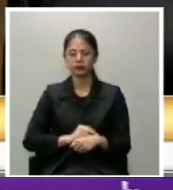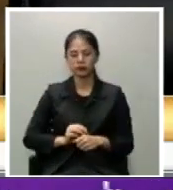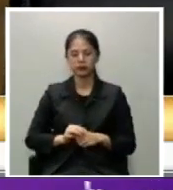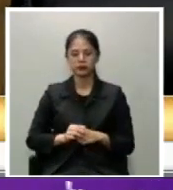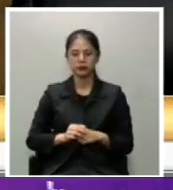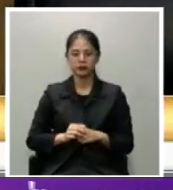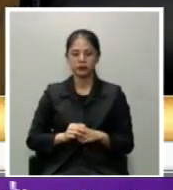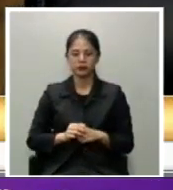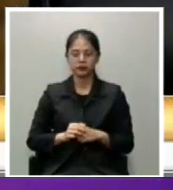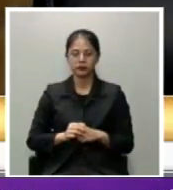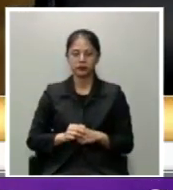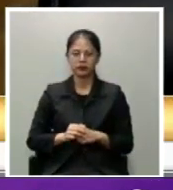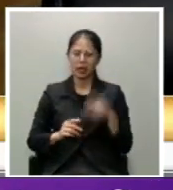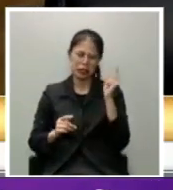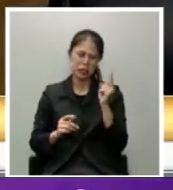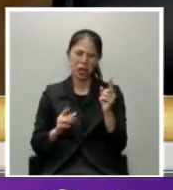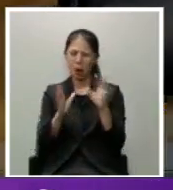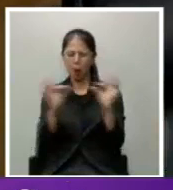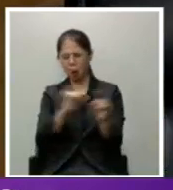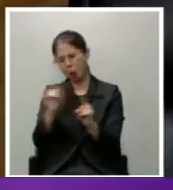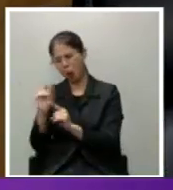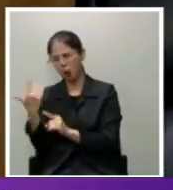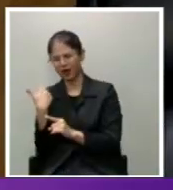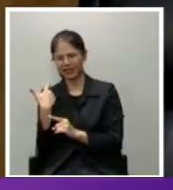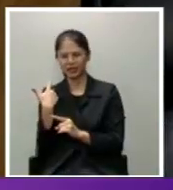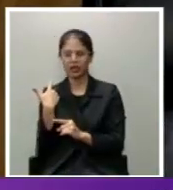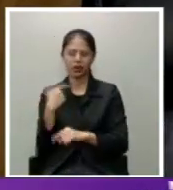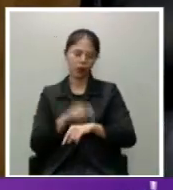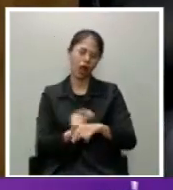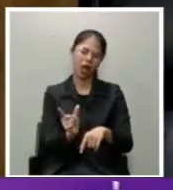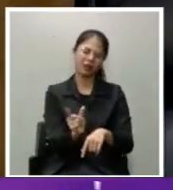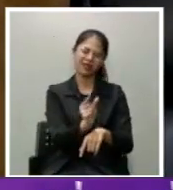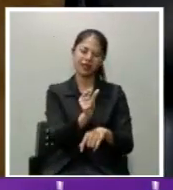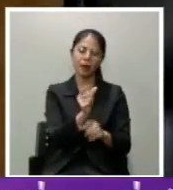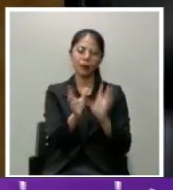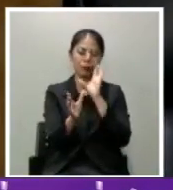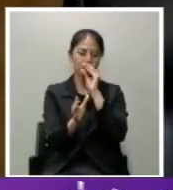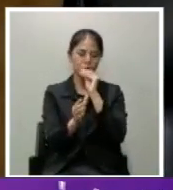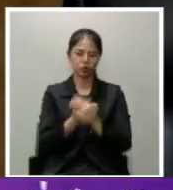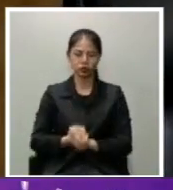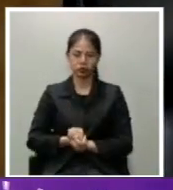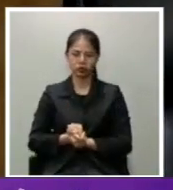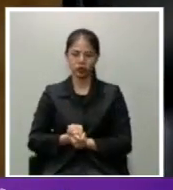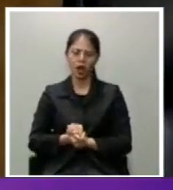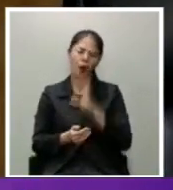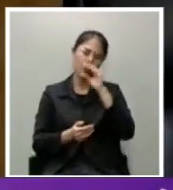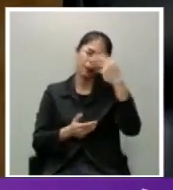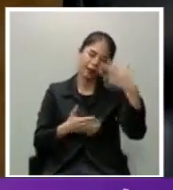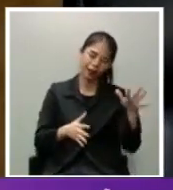แล้วที่จริงหลายเรื่องแต่จบลงได้ในเวลาอันสั้นที่สุดเพราะว่าได้พูดกันมาบ้าง